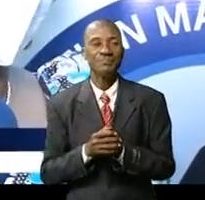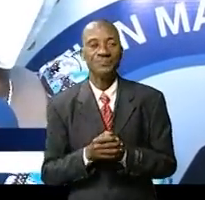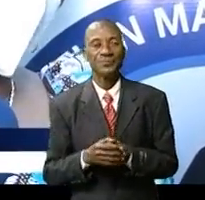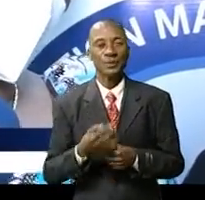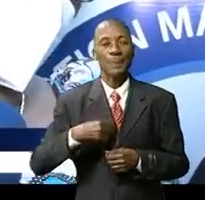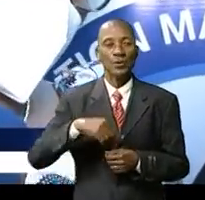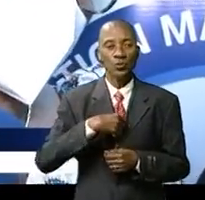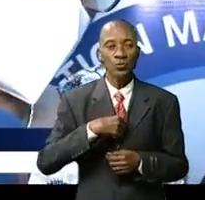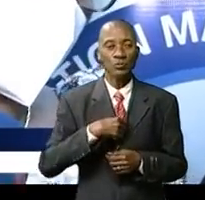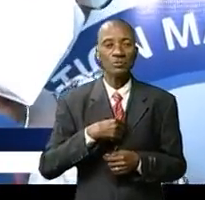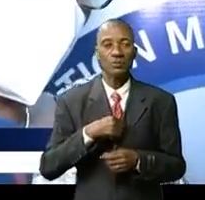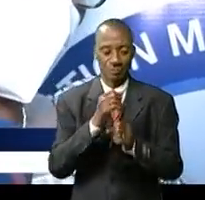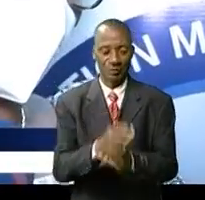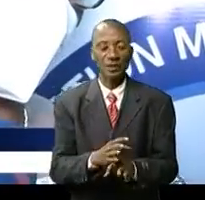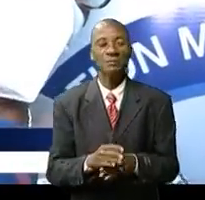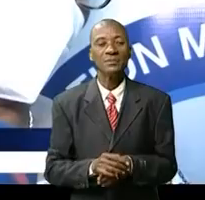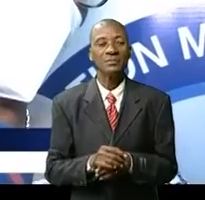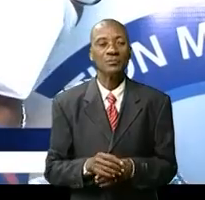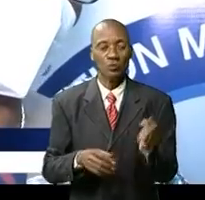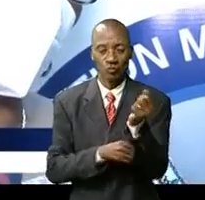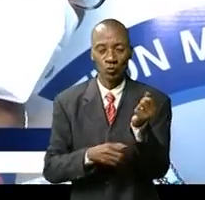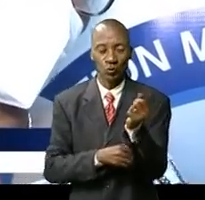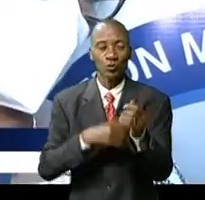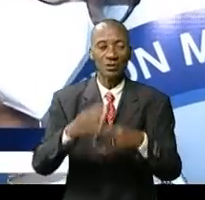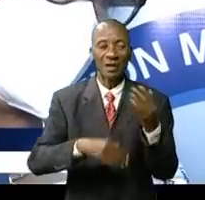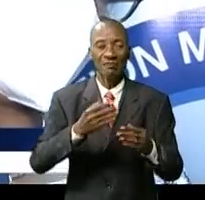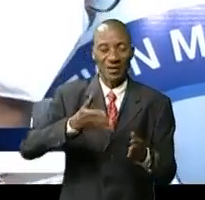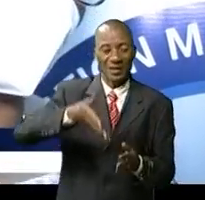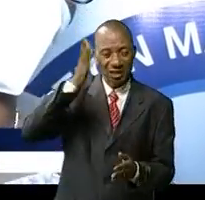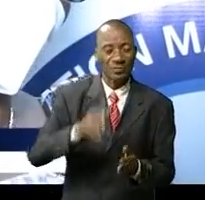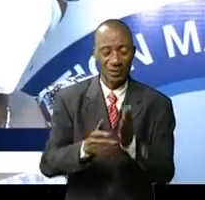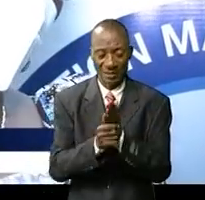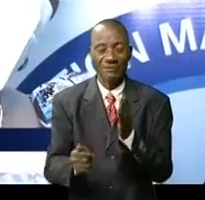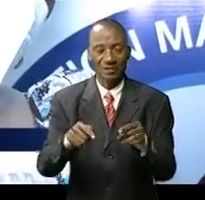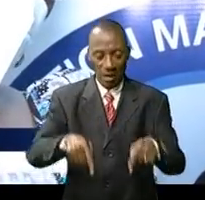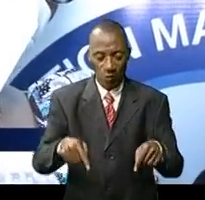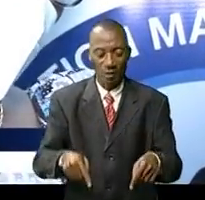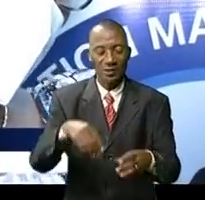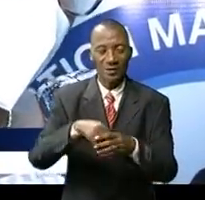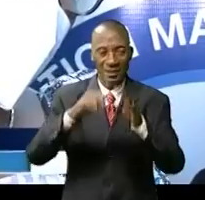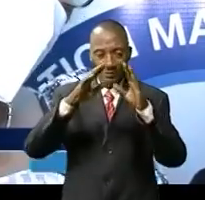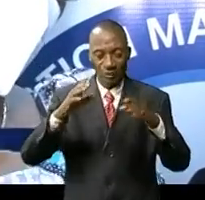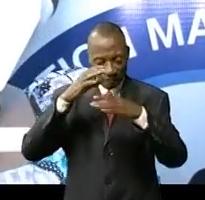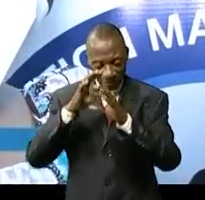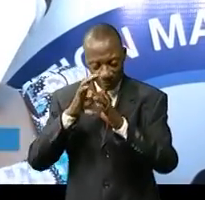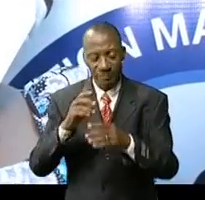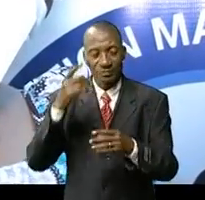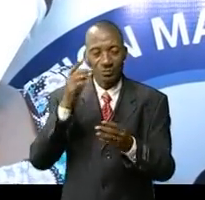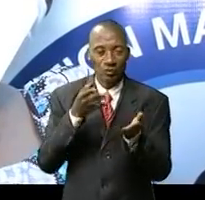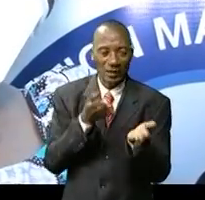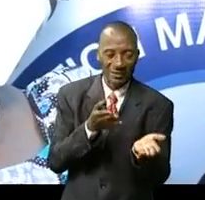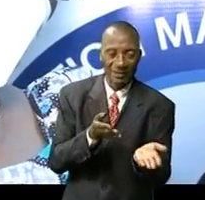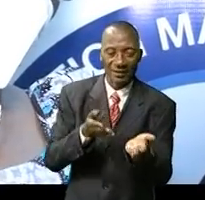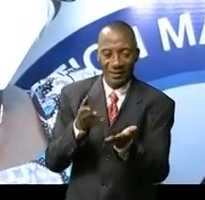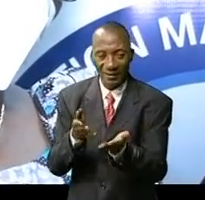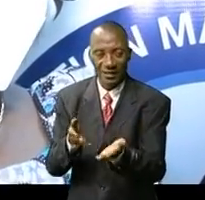disposition les personnels qualifiés pour qu'ils puissent les accompagner, pour qu'ils puissent les aider dans